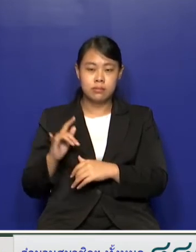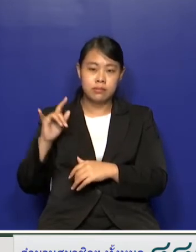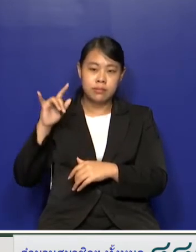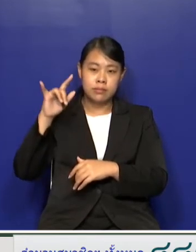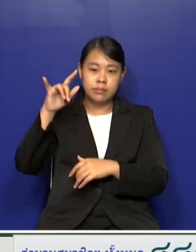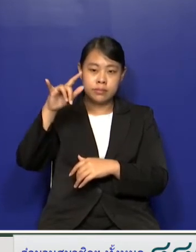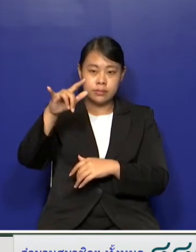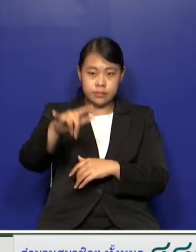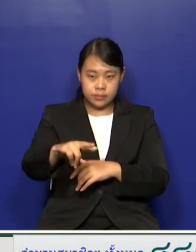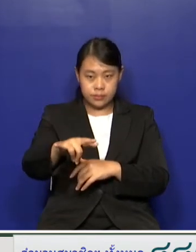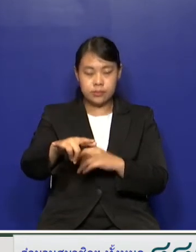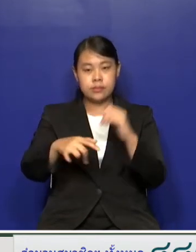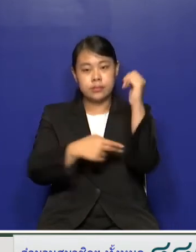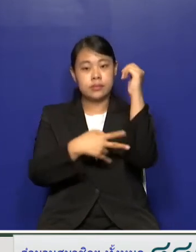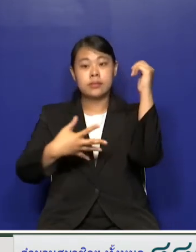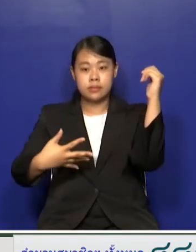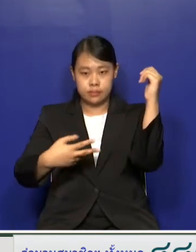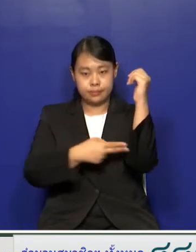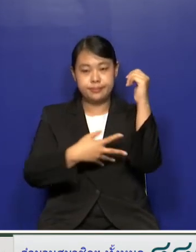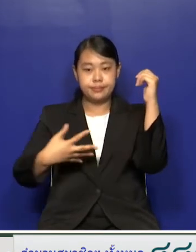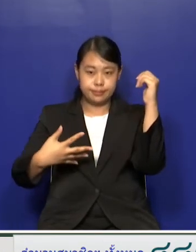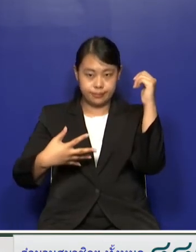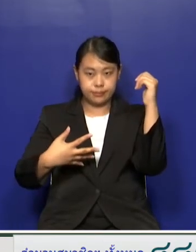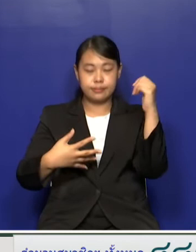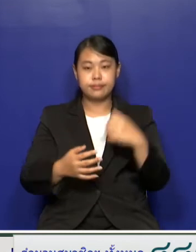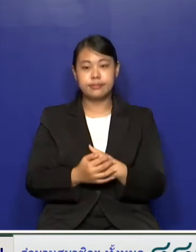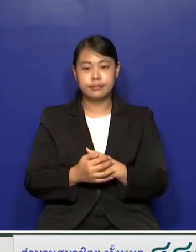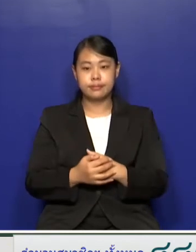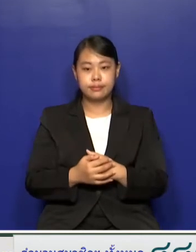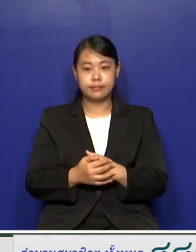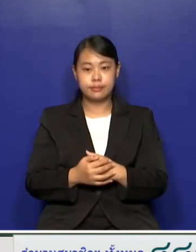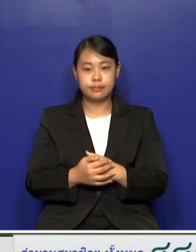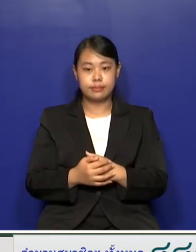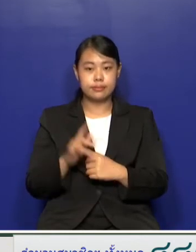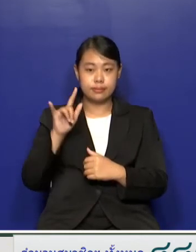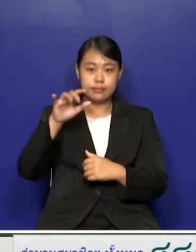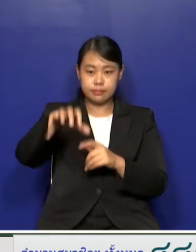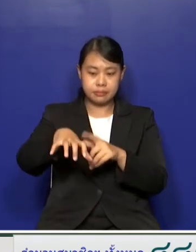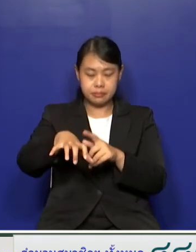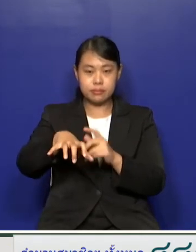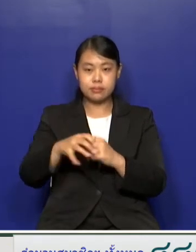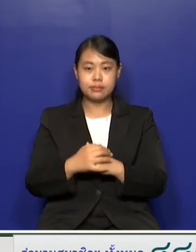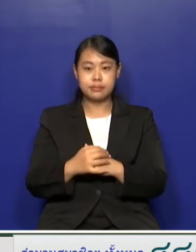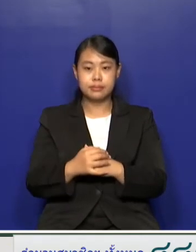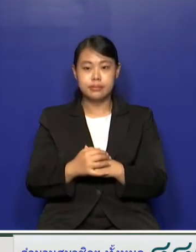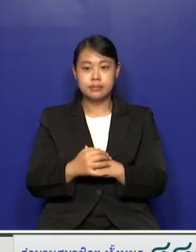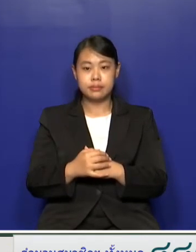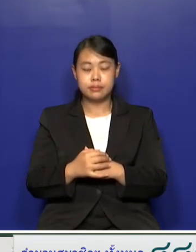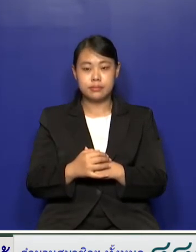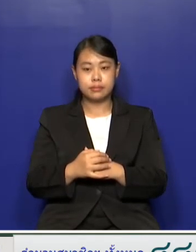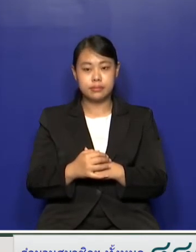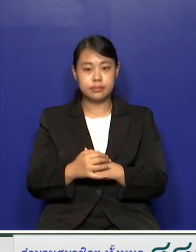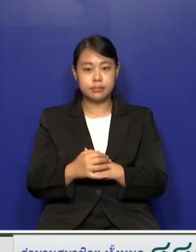อำเภอหาดใหญ่ท่าหรือที่เราจักรวัติสนามบินหาดใหญ่แอปของร้าน